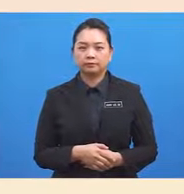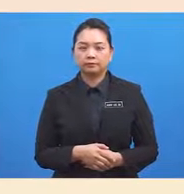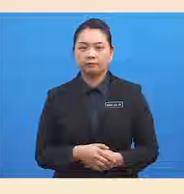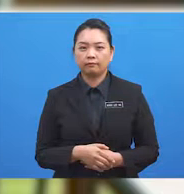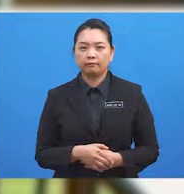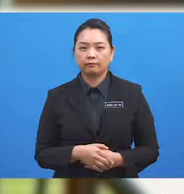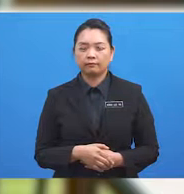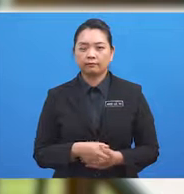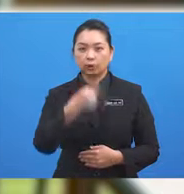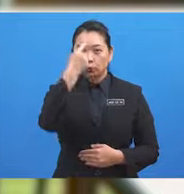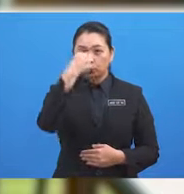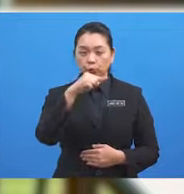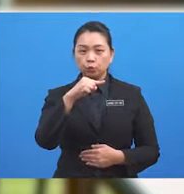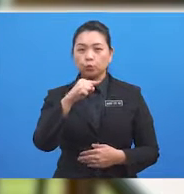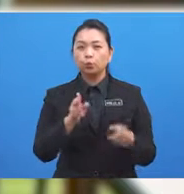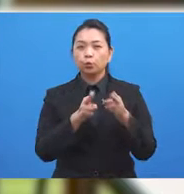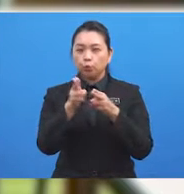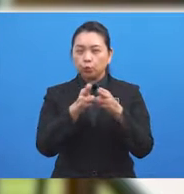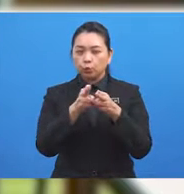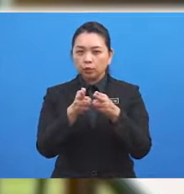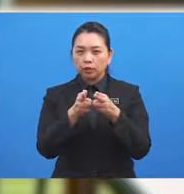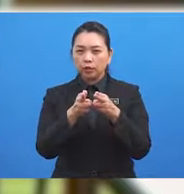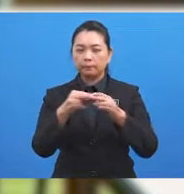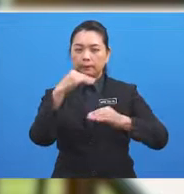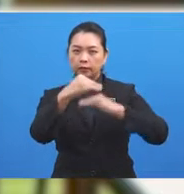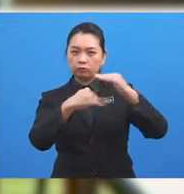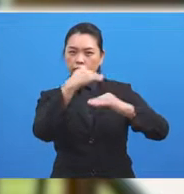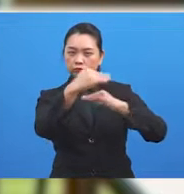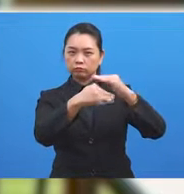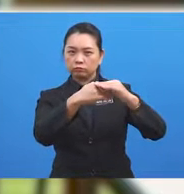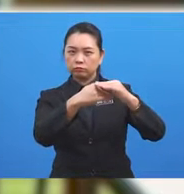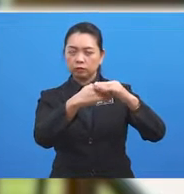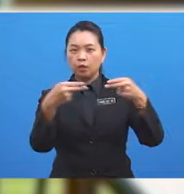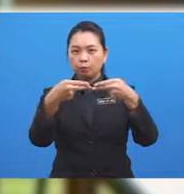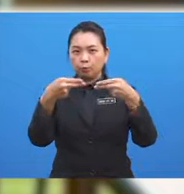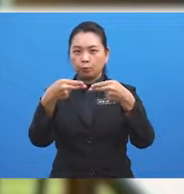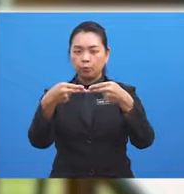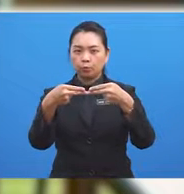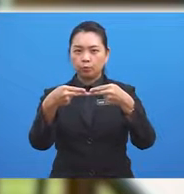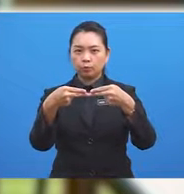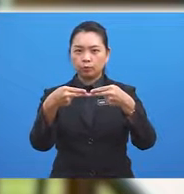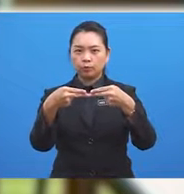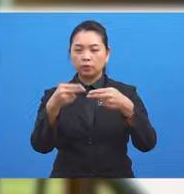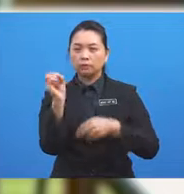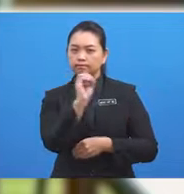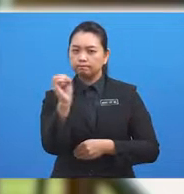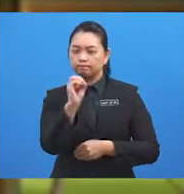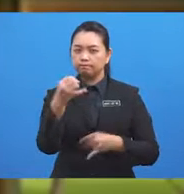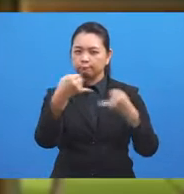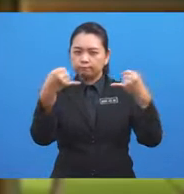MDEC, untuk menguruskan pembangunan kemudahan perhubungan tanpa